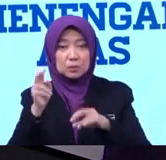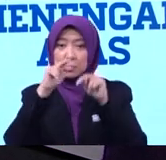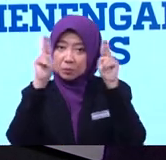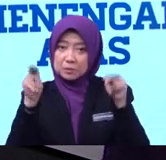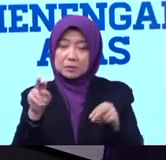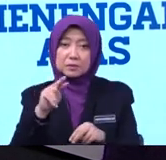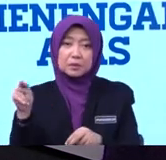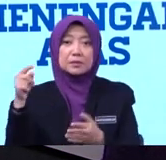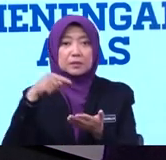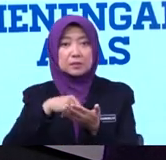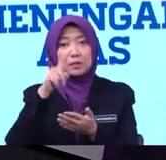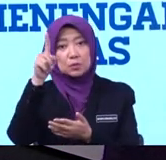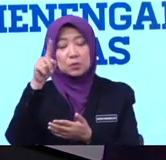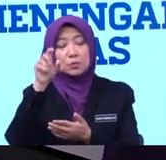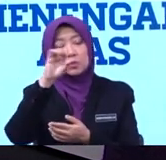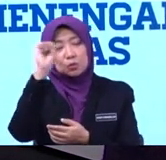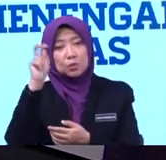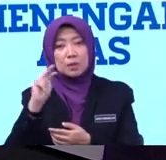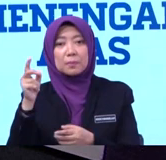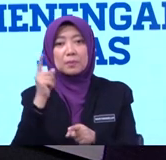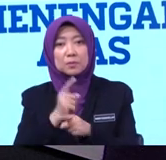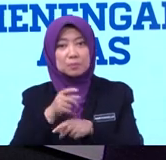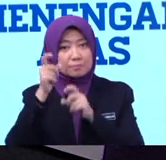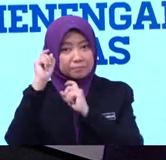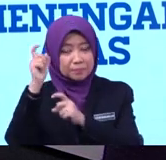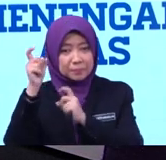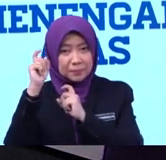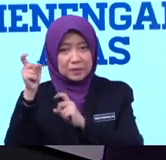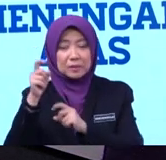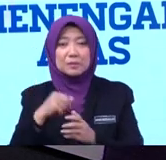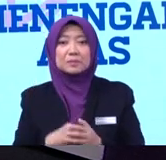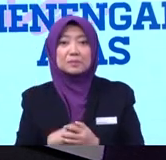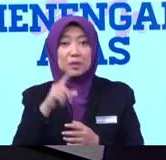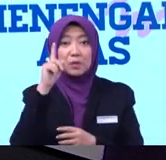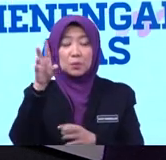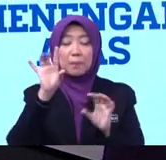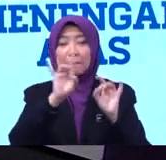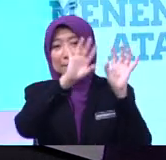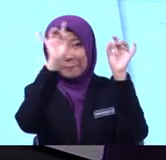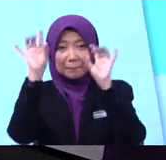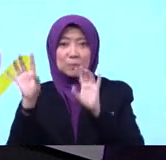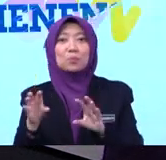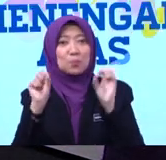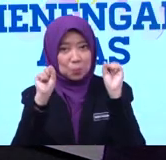satu bintang satu betul Satu Bintang